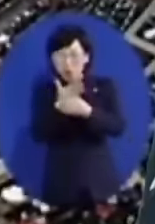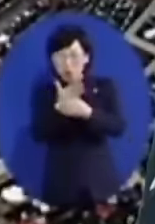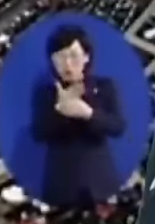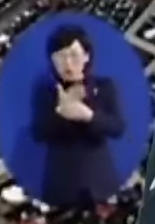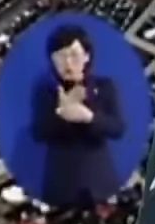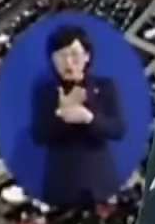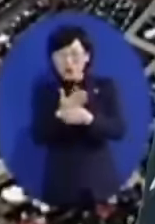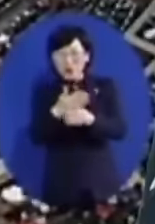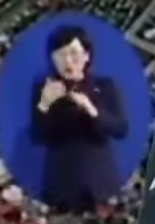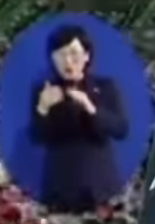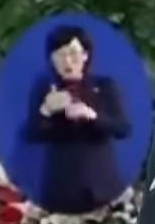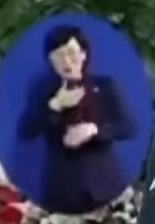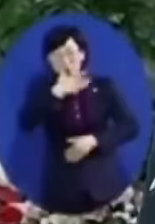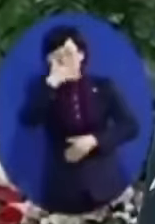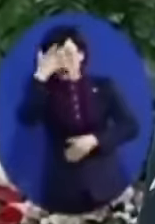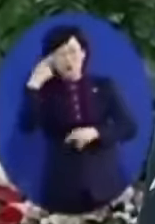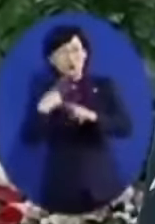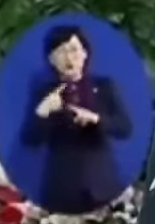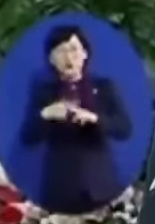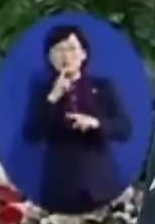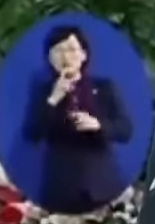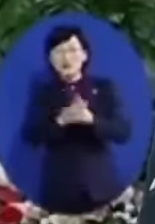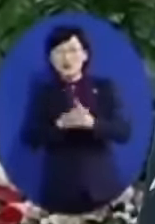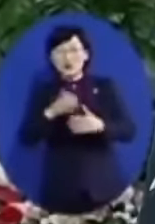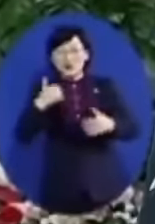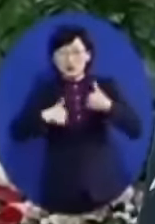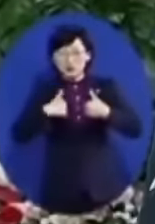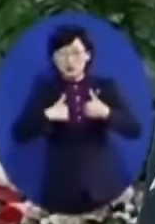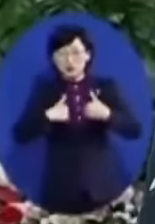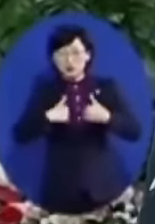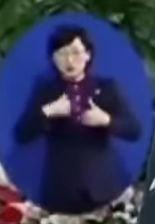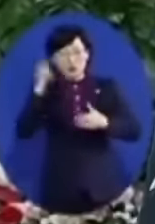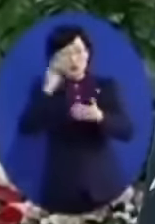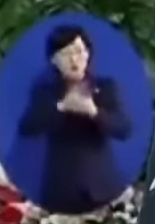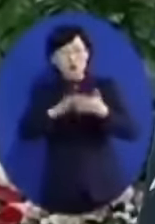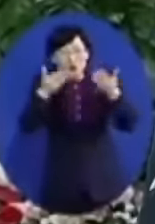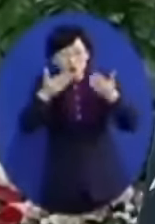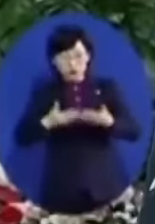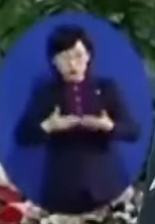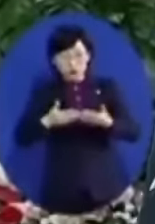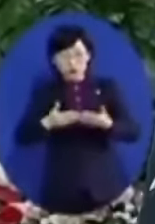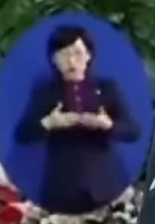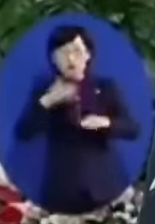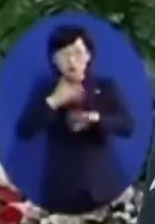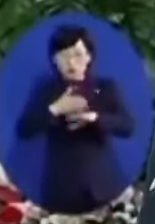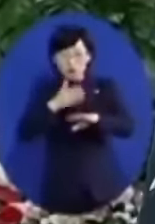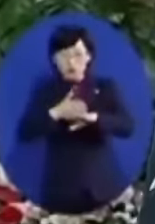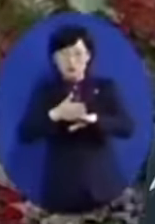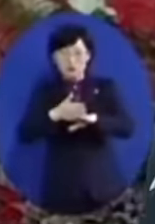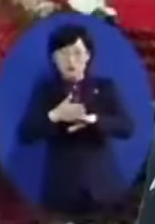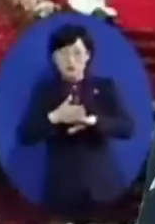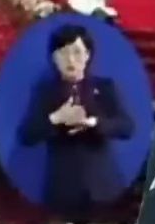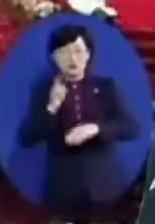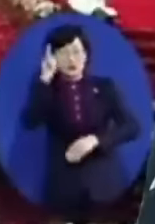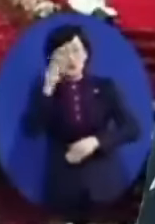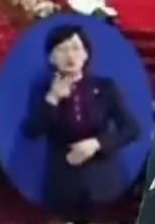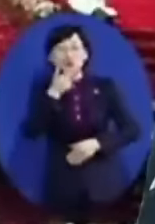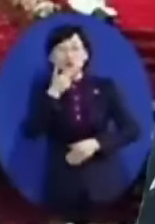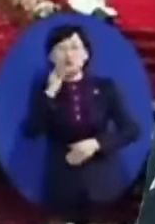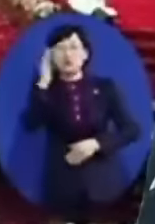버리며 주어진 것에 감사하면 기쁨과 평안뿐 스트레스에 걸리지 않는다고 한